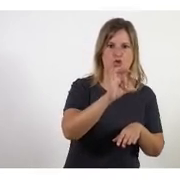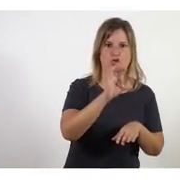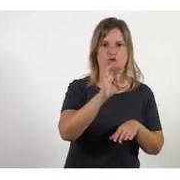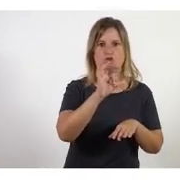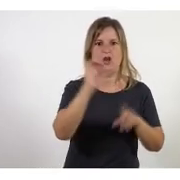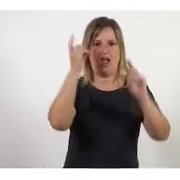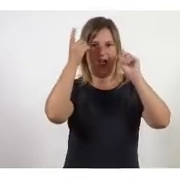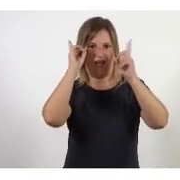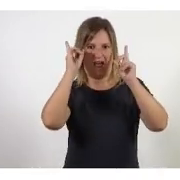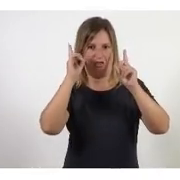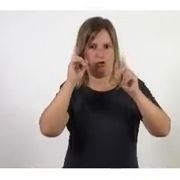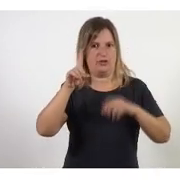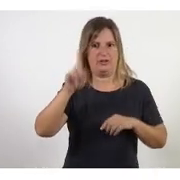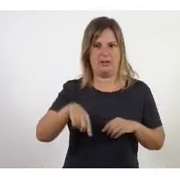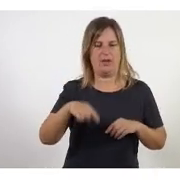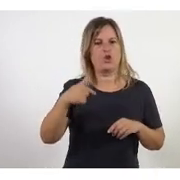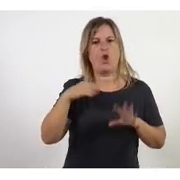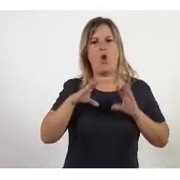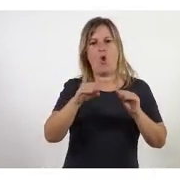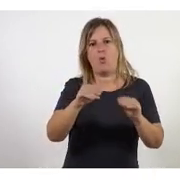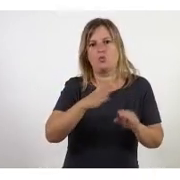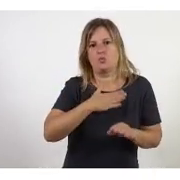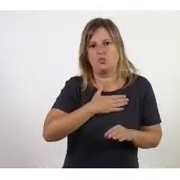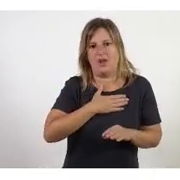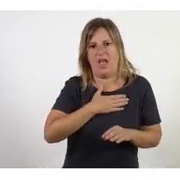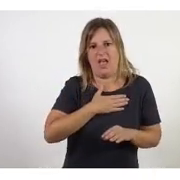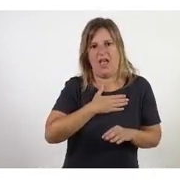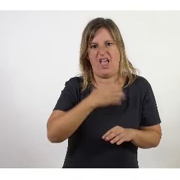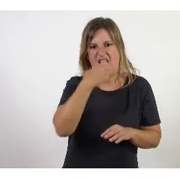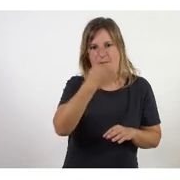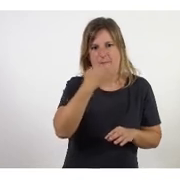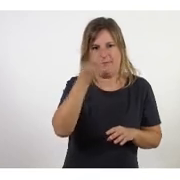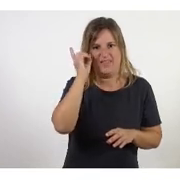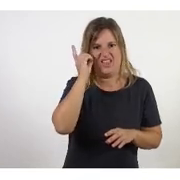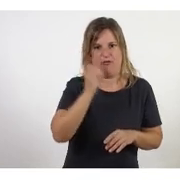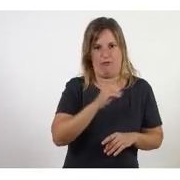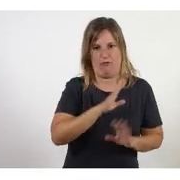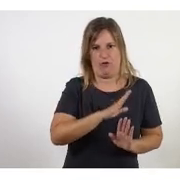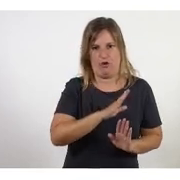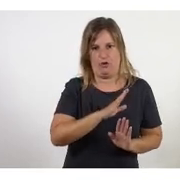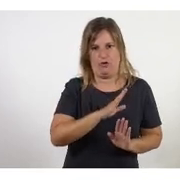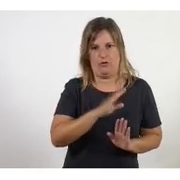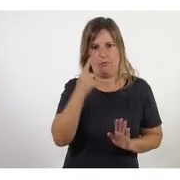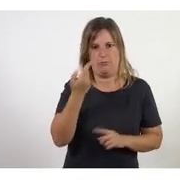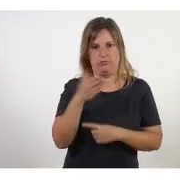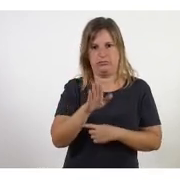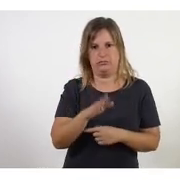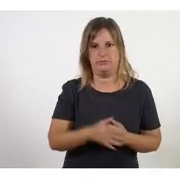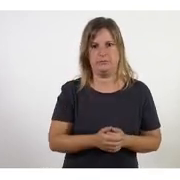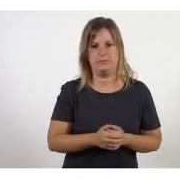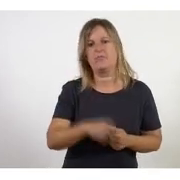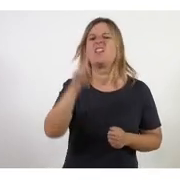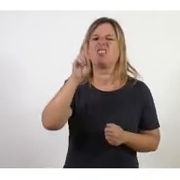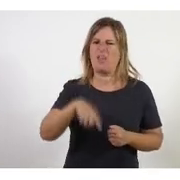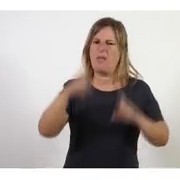un Android, jo faig servir el meu iPhone, vale? Que és el que em permet ensenyar-vos la meva pantalla. També l'he fet servir